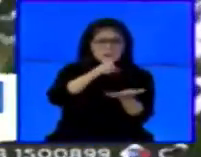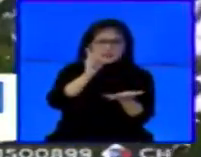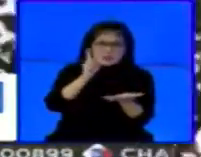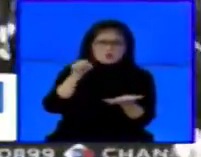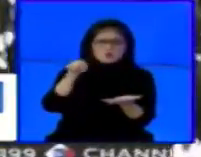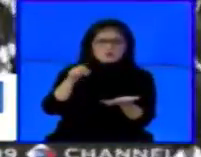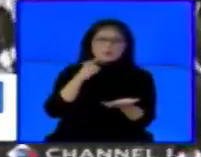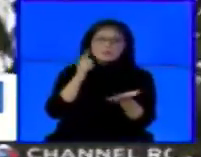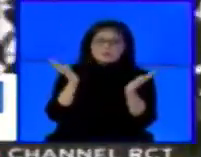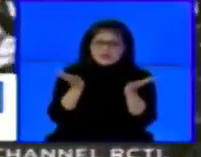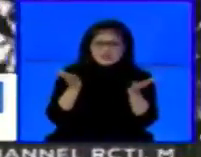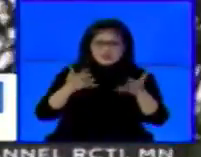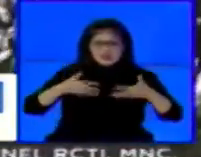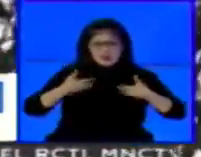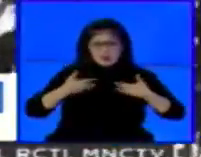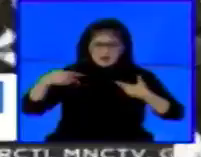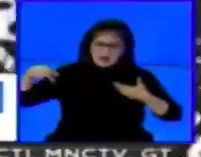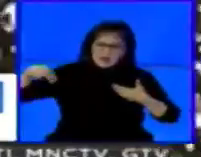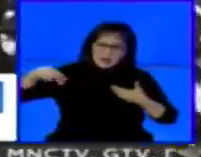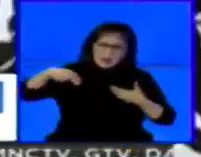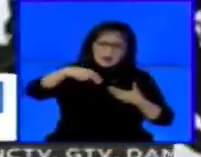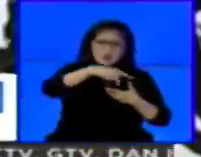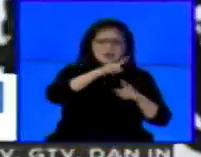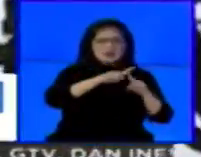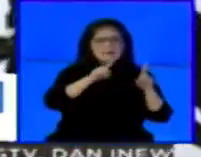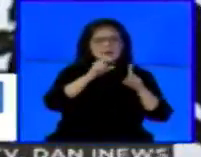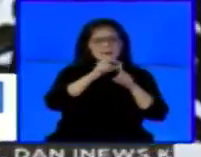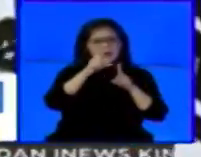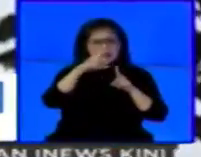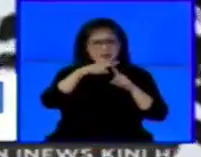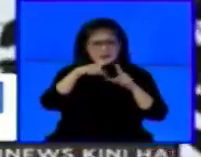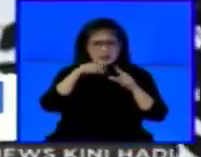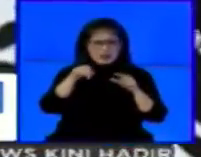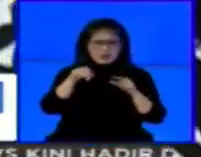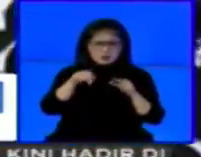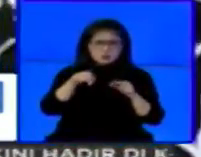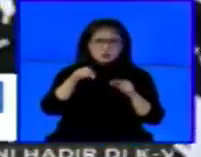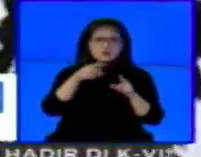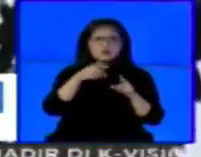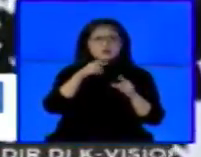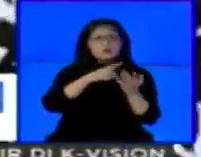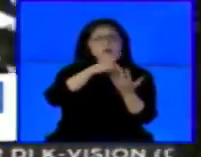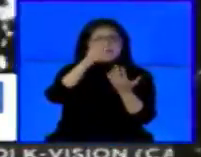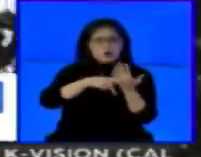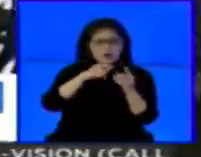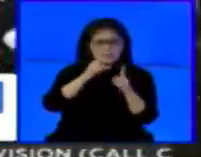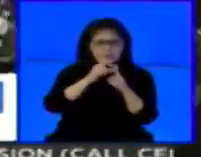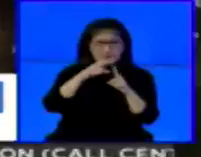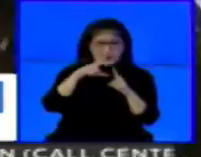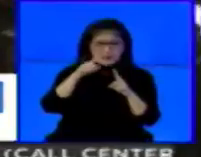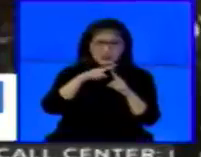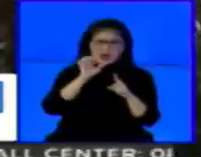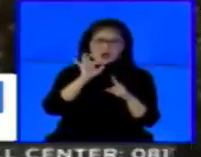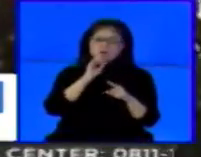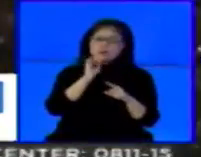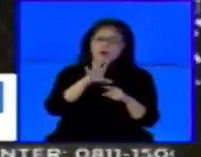utan. Namun pihak PT NSHE, pemegang proyek PLTA Batang Toru, menyebut areal PLTA bukanlah habitat